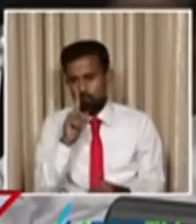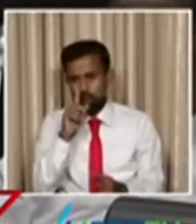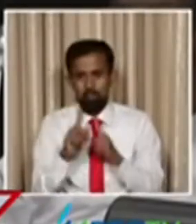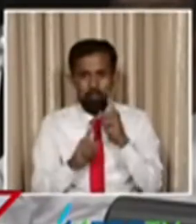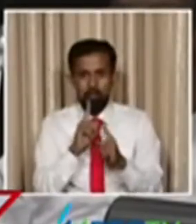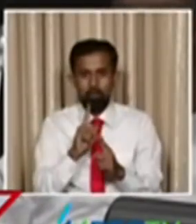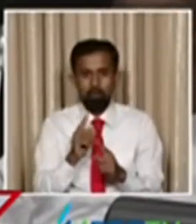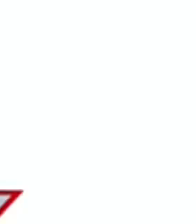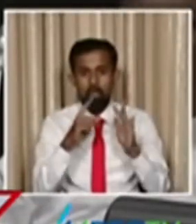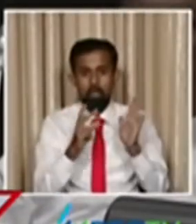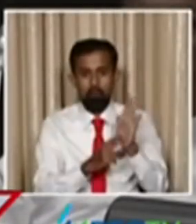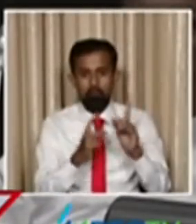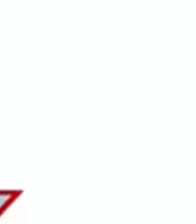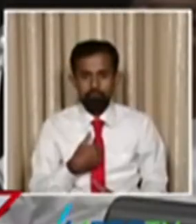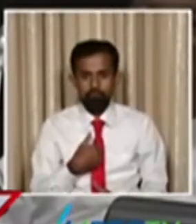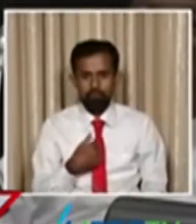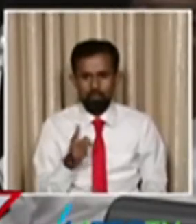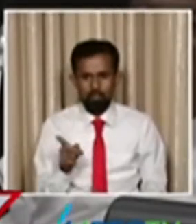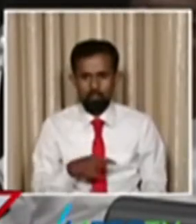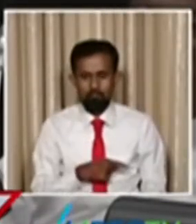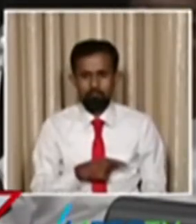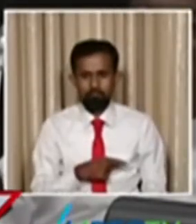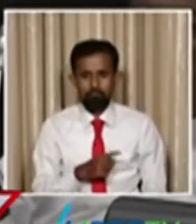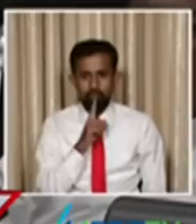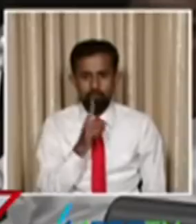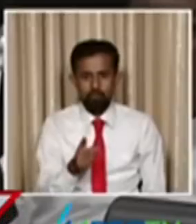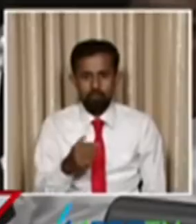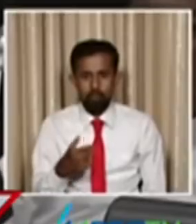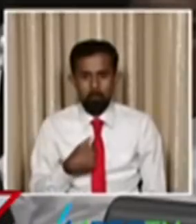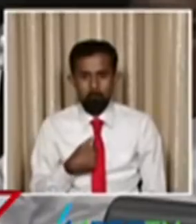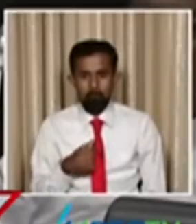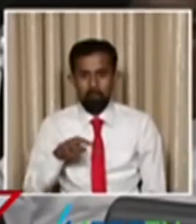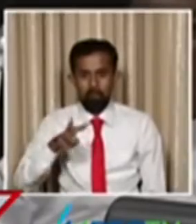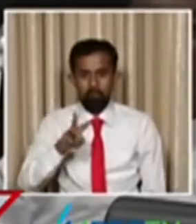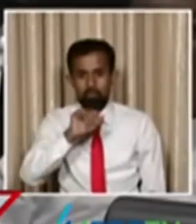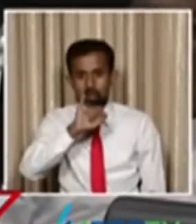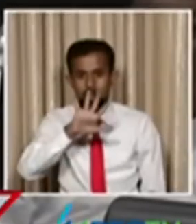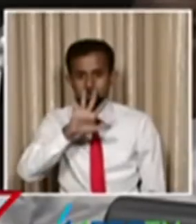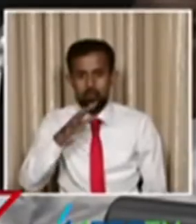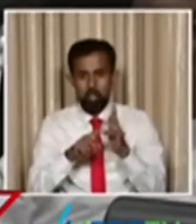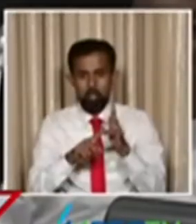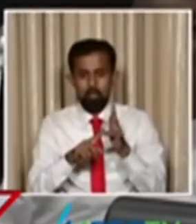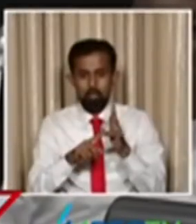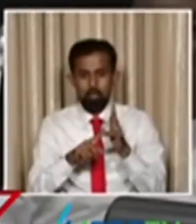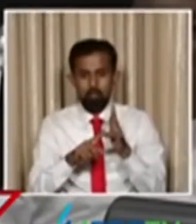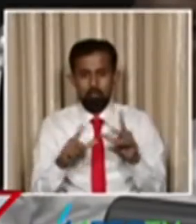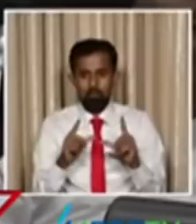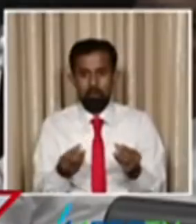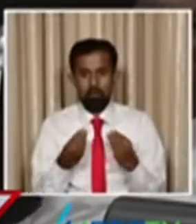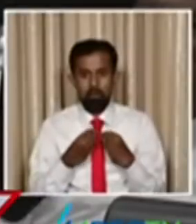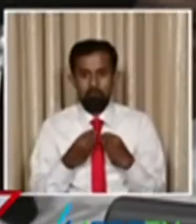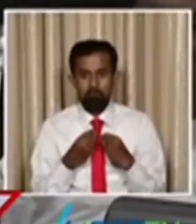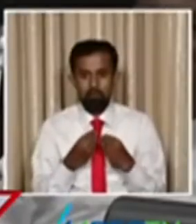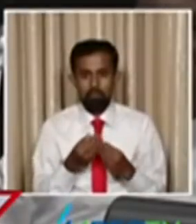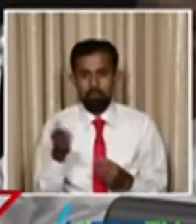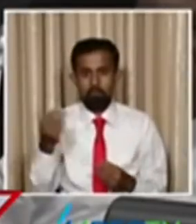ඕනේ. අපේ කාවින්ද මැතිතුමා මම දවසක් කිව්වා මට 365කට WHO එකෙන් අවසරය ලැබුණයි කියලා. මෙයා